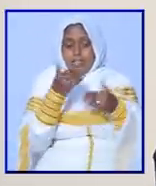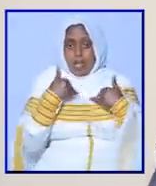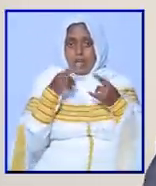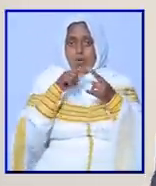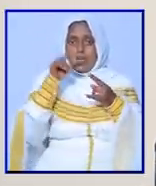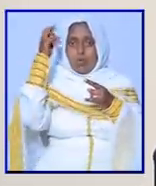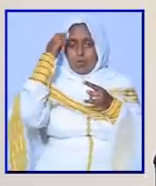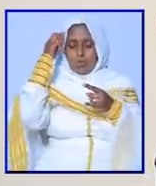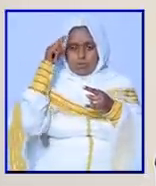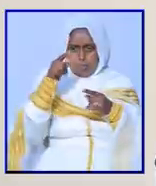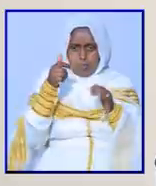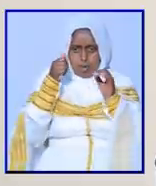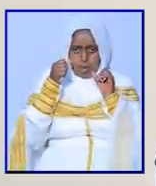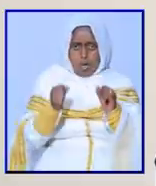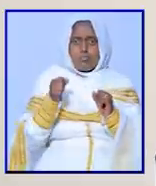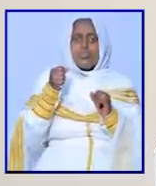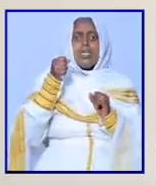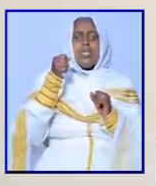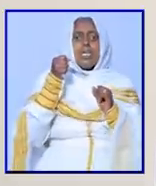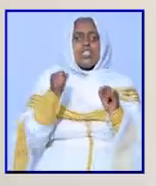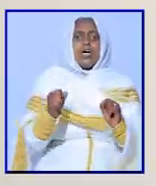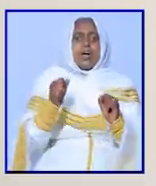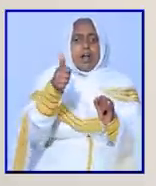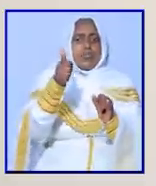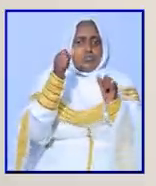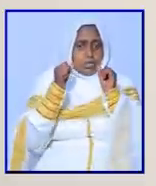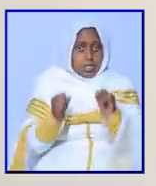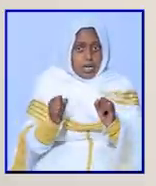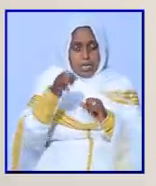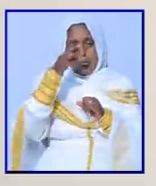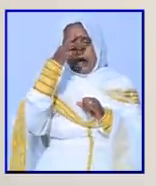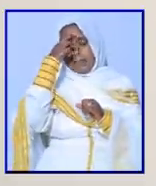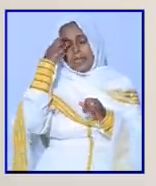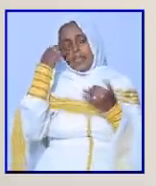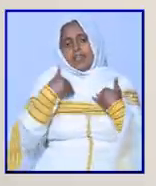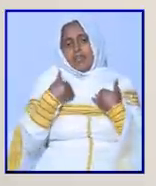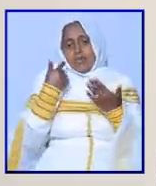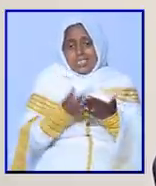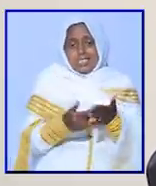ሁለተኛ መልእክት አለው ወደ ቆሮንቶስ፣ ያም ራሱን የቻለ ምክንያት አለው።